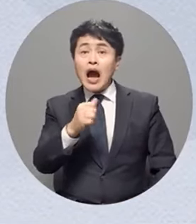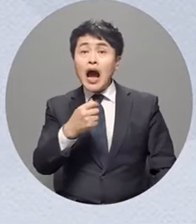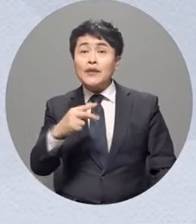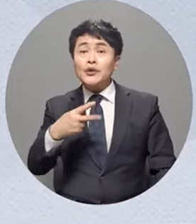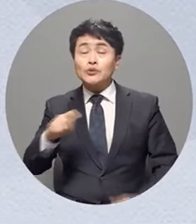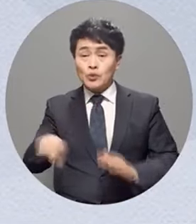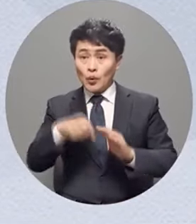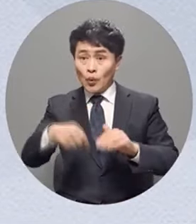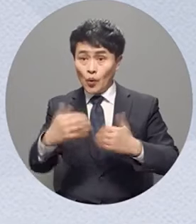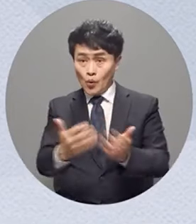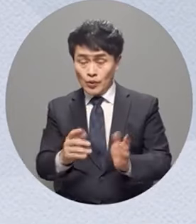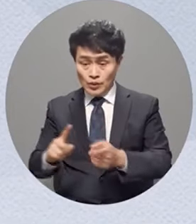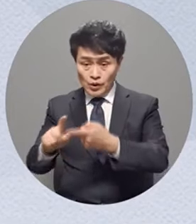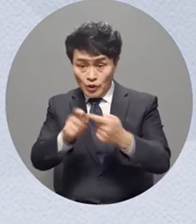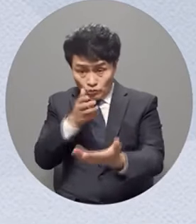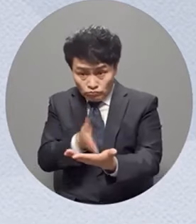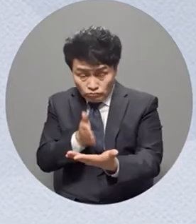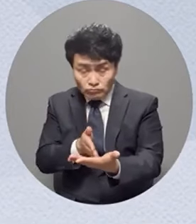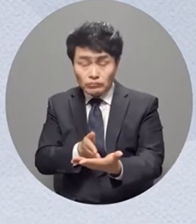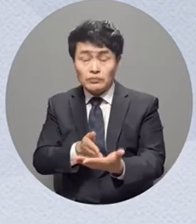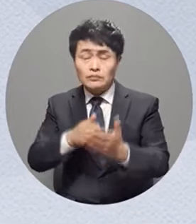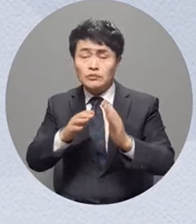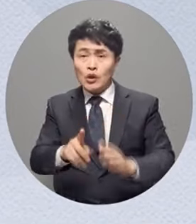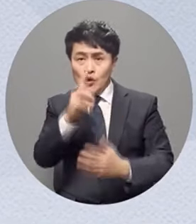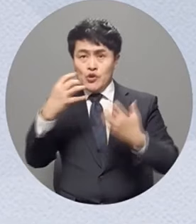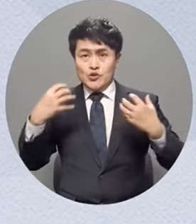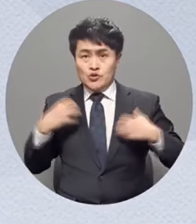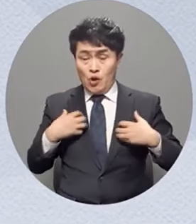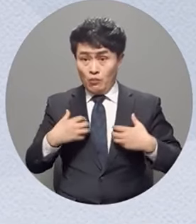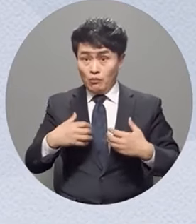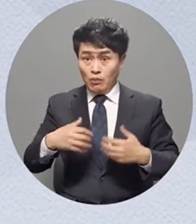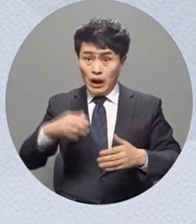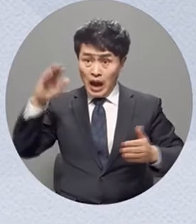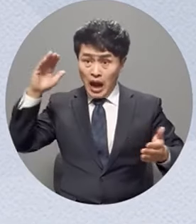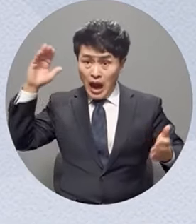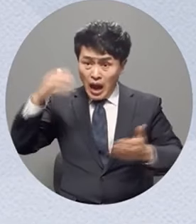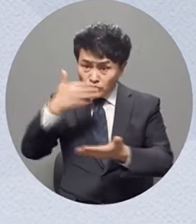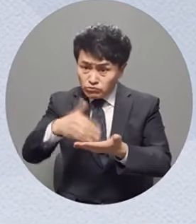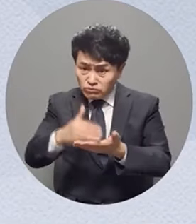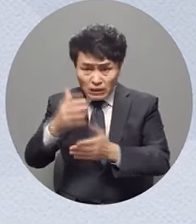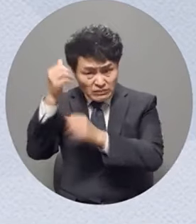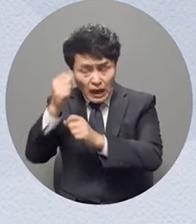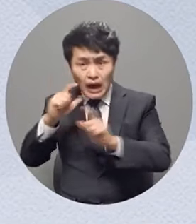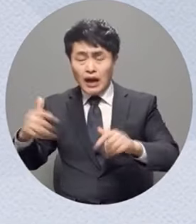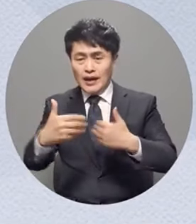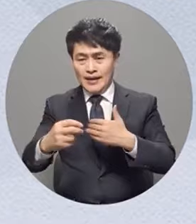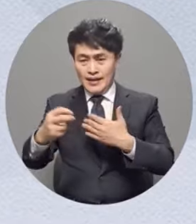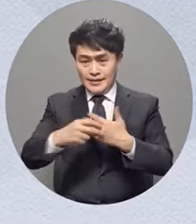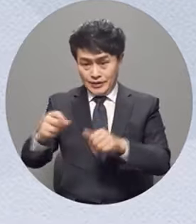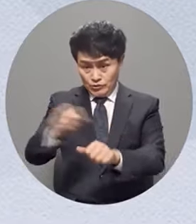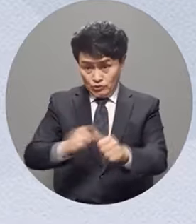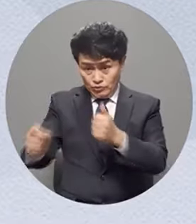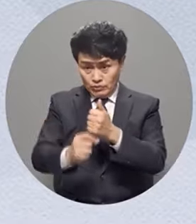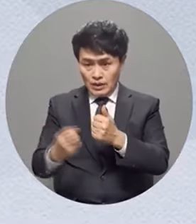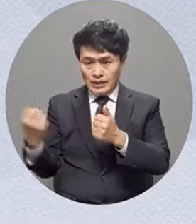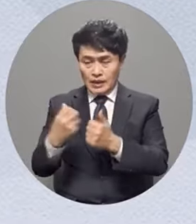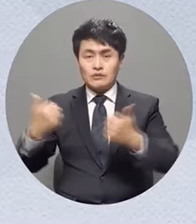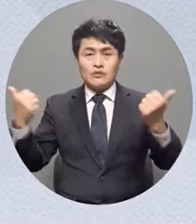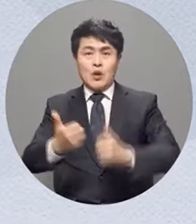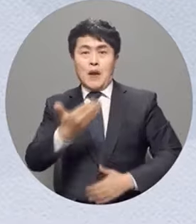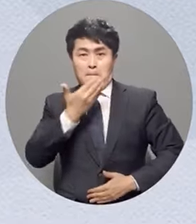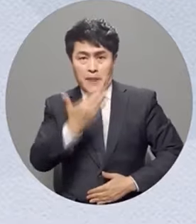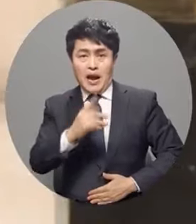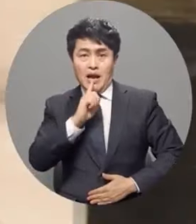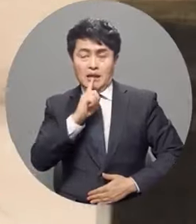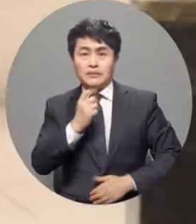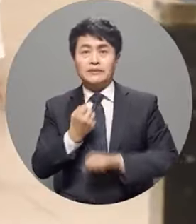국무총리는 오늘 연합뉴스와의 인터뷰에서 정부는 숫자에 매몰되지 않는다며 의료개혁 특위에서 다시 논의할 수 있다고